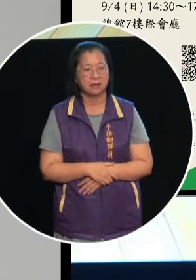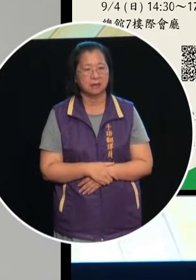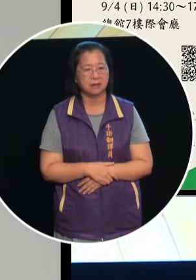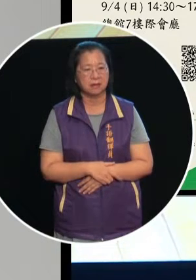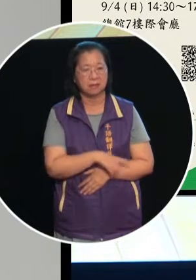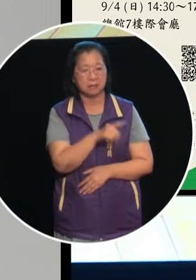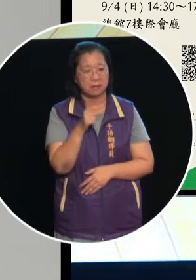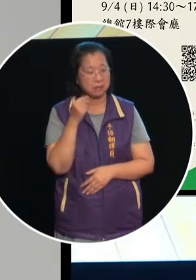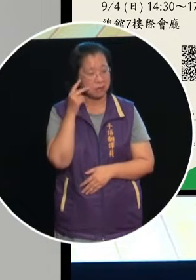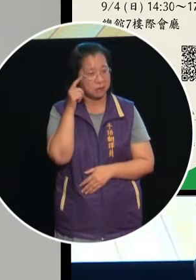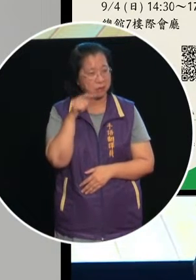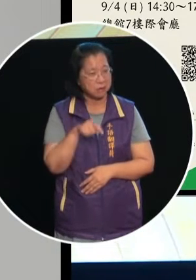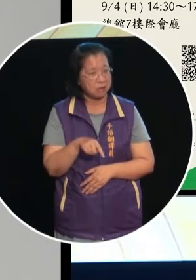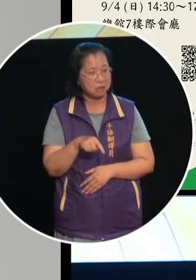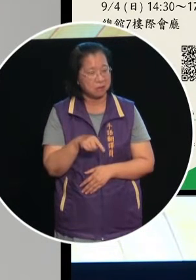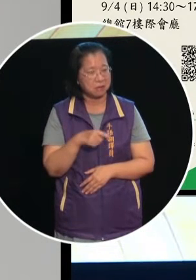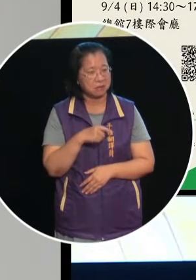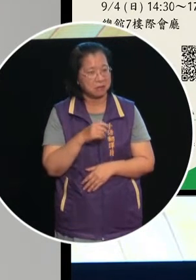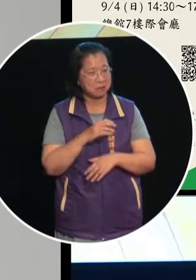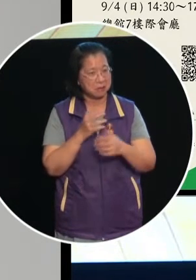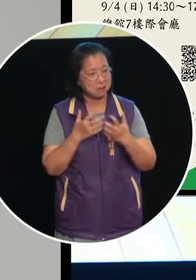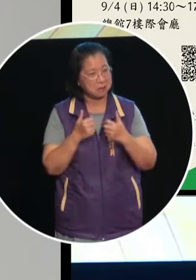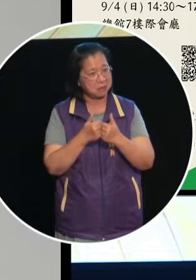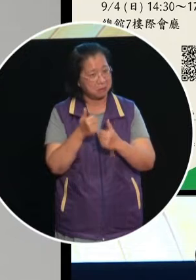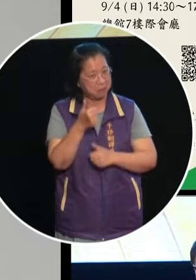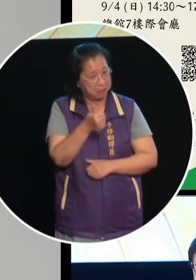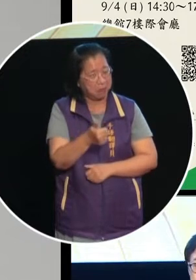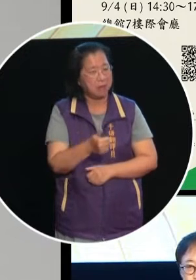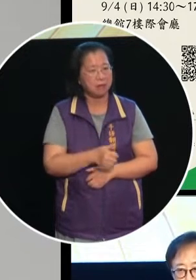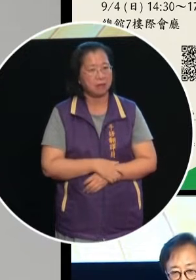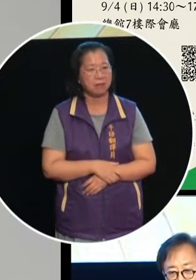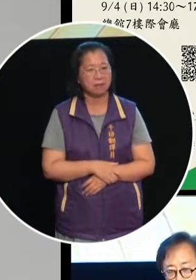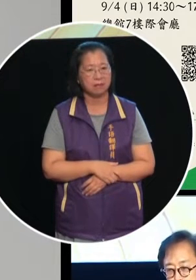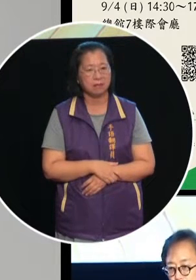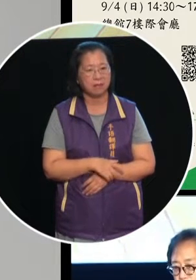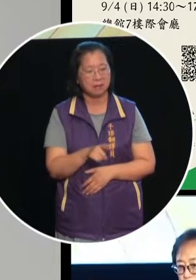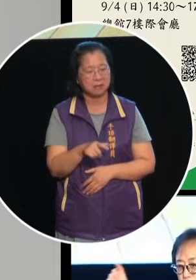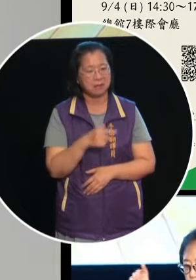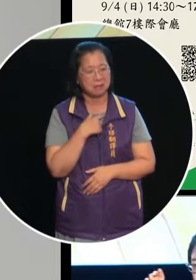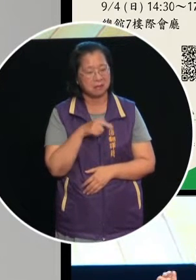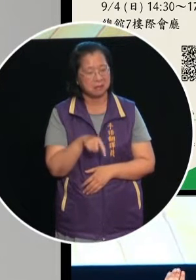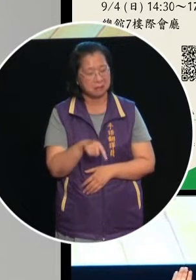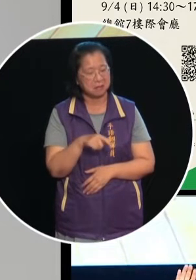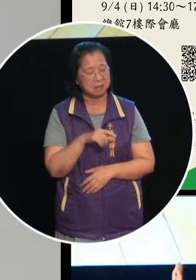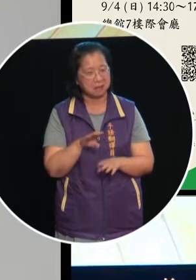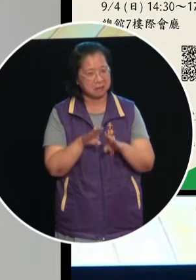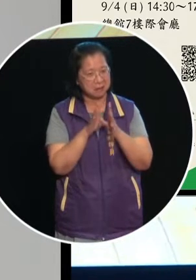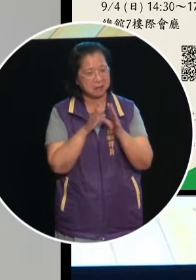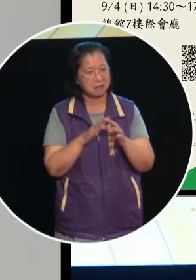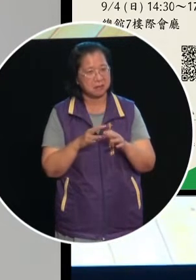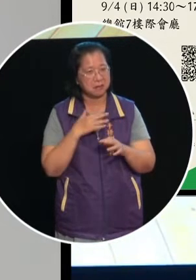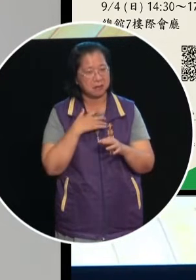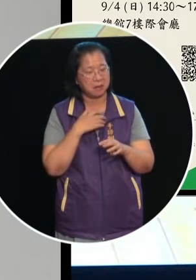们觉得这个是 好机会，那一定要这么要做好这个工作。不过这个四